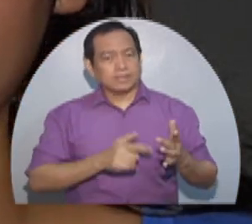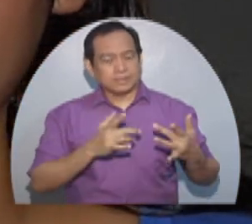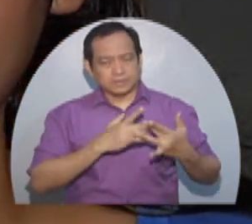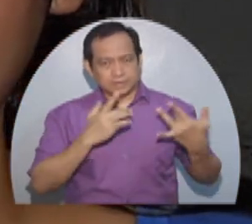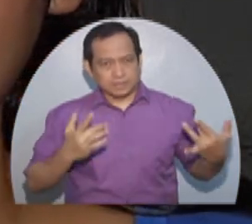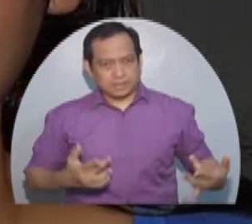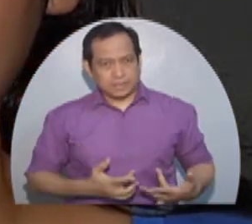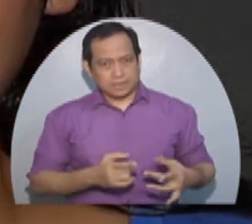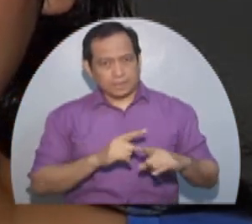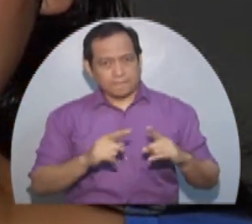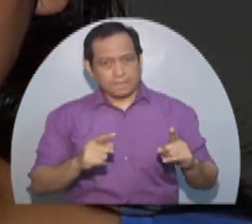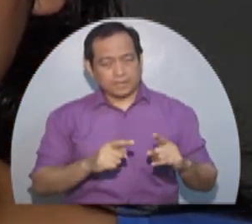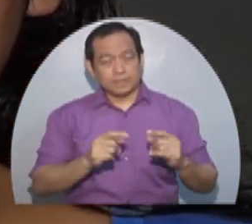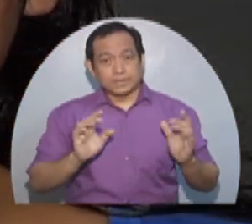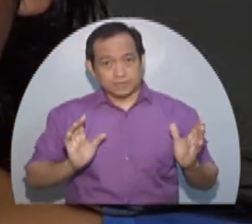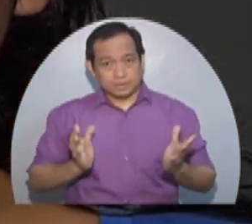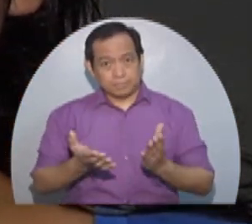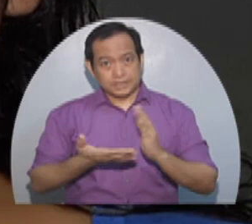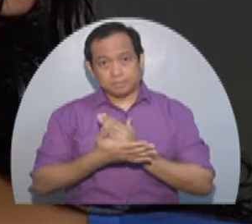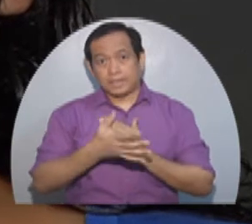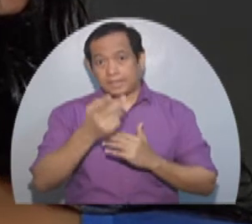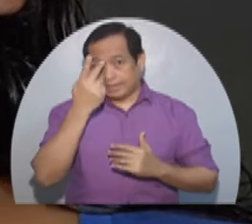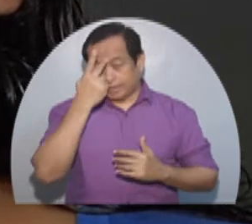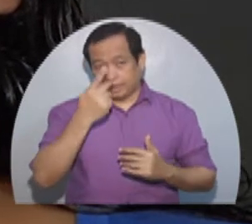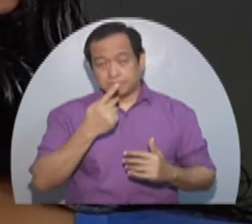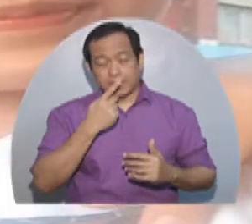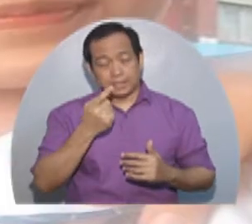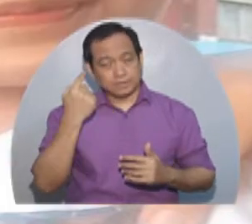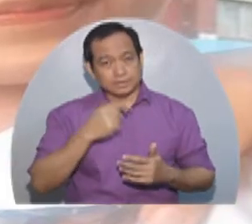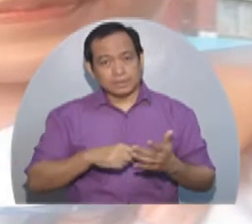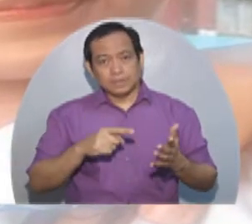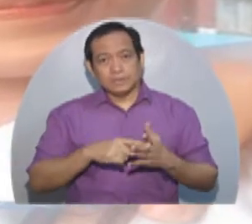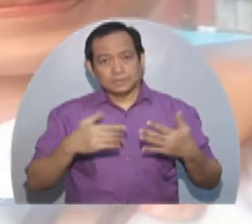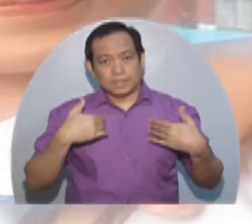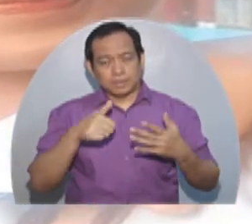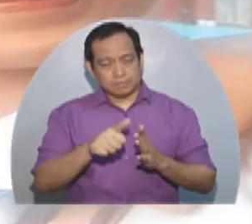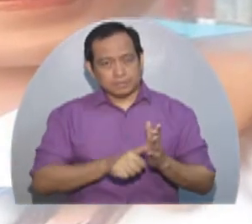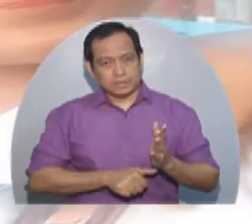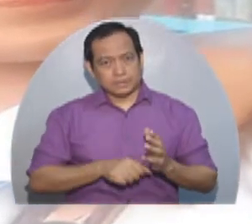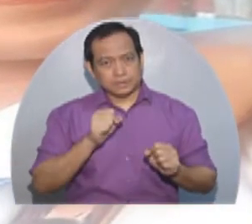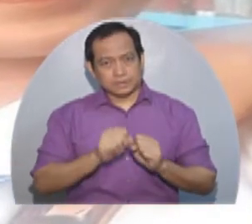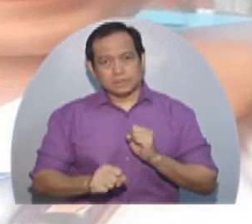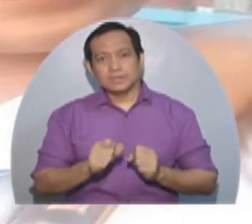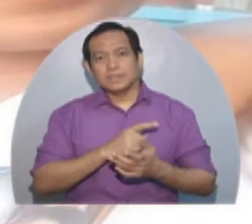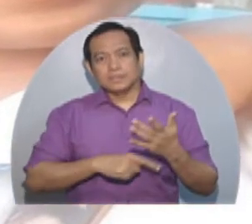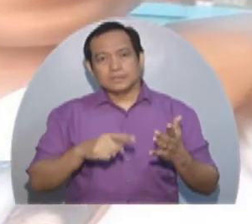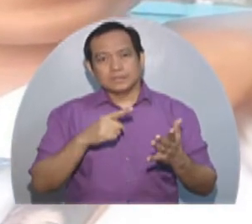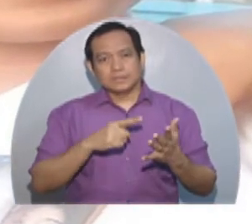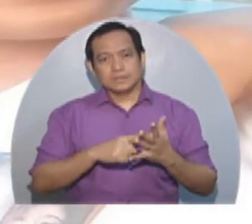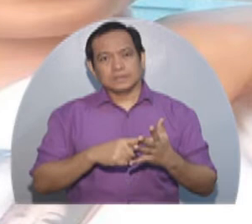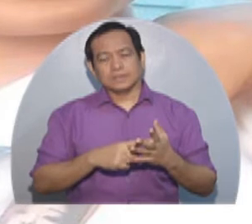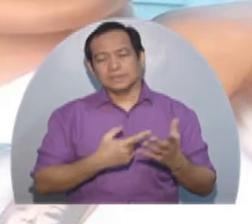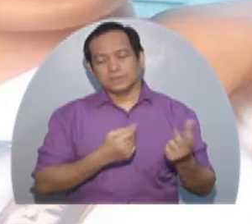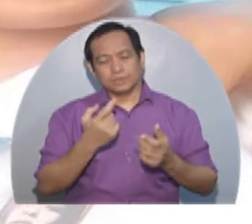ma-operahan siya sa kanyang puso, pero kinukumbinsi siya ng kanyang mga magulang para siya ay magpa-opera, nang sa gayon ay magawa